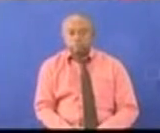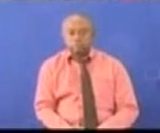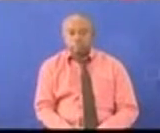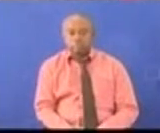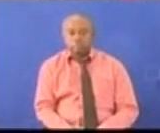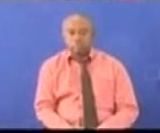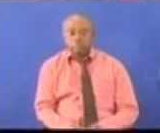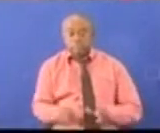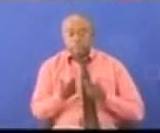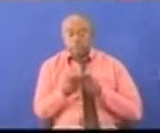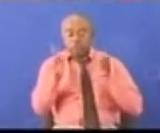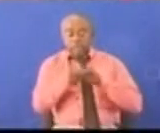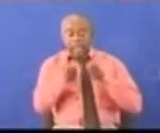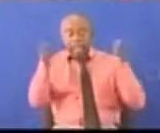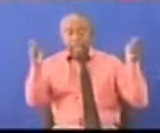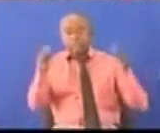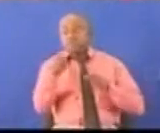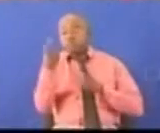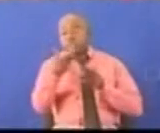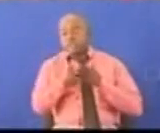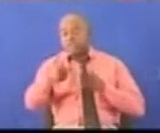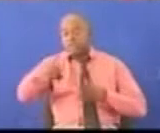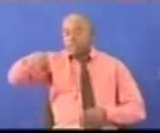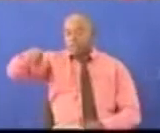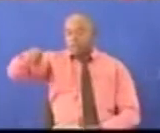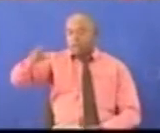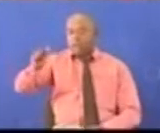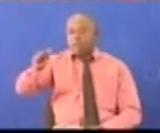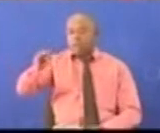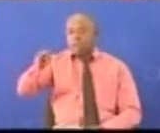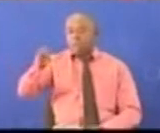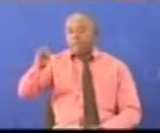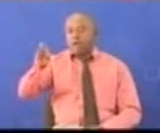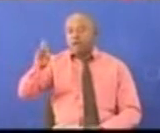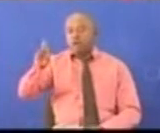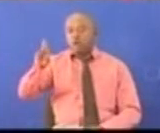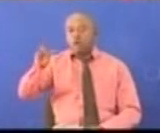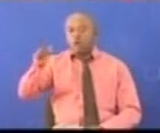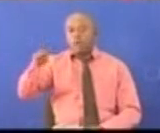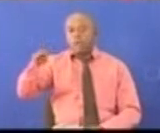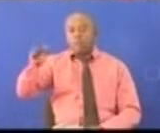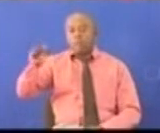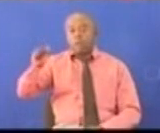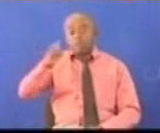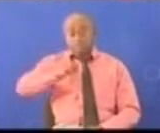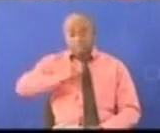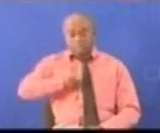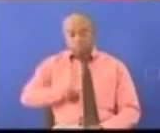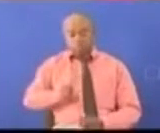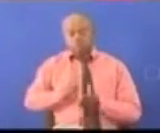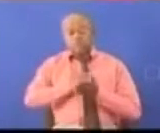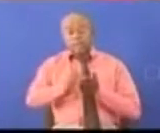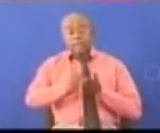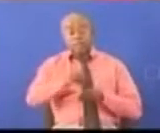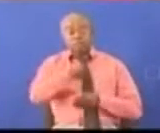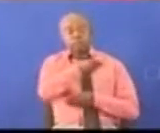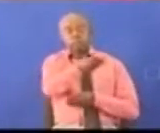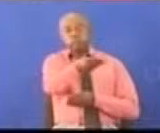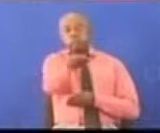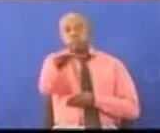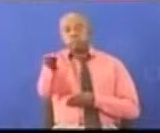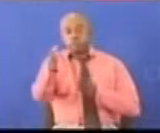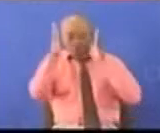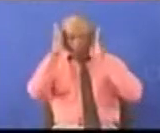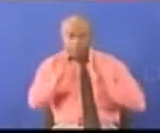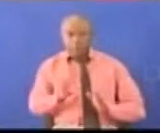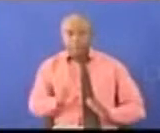Lakini pia kuna gazeti moja linaitwa Panorama ambalo nikusharuhusu katibu wagawie waheshimiwa wa bunge.